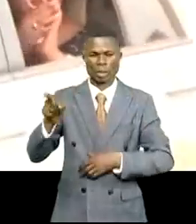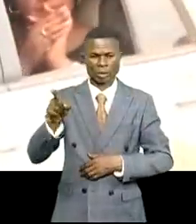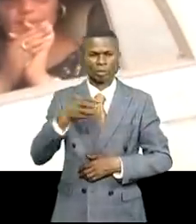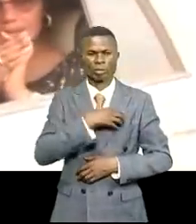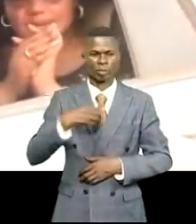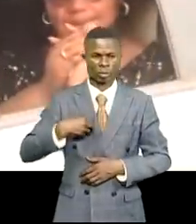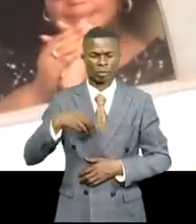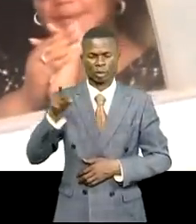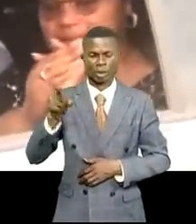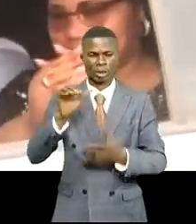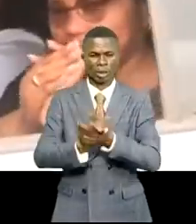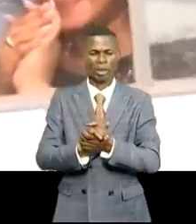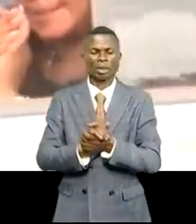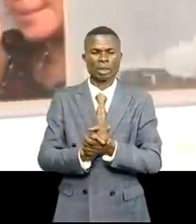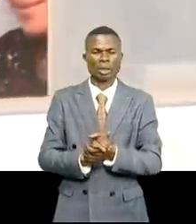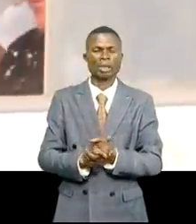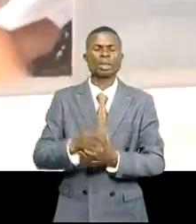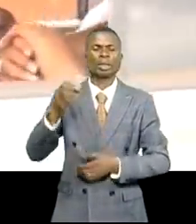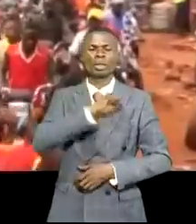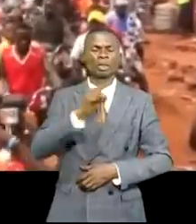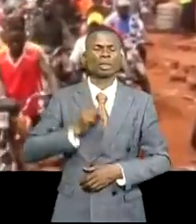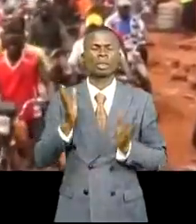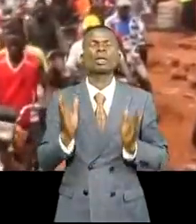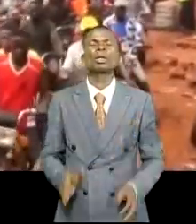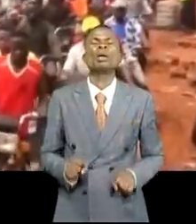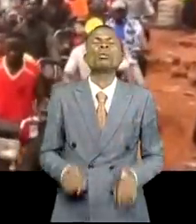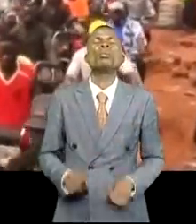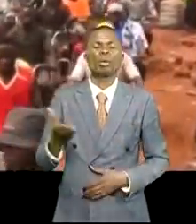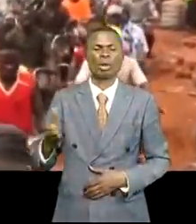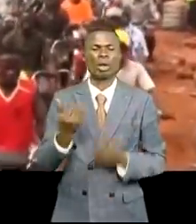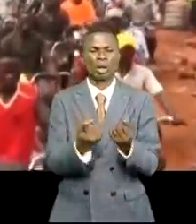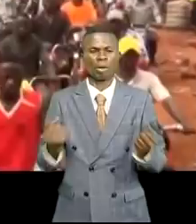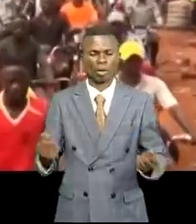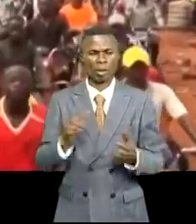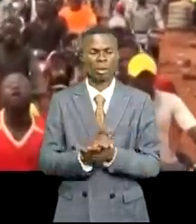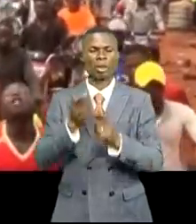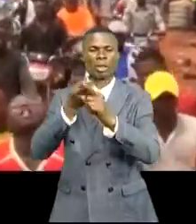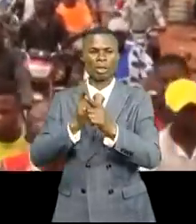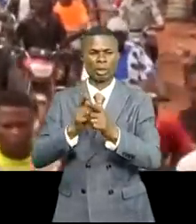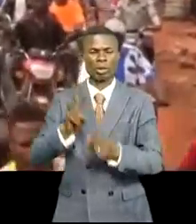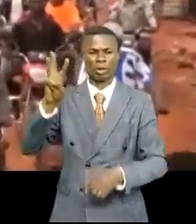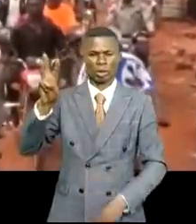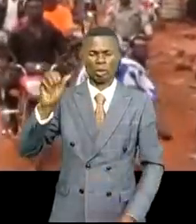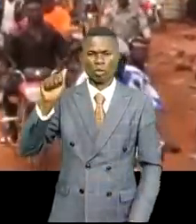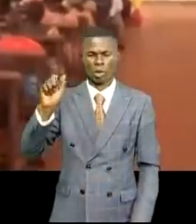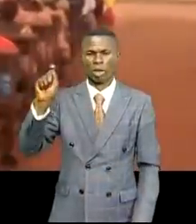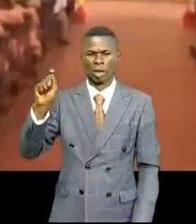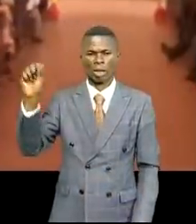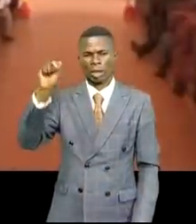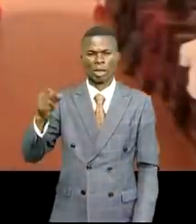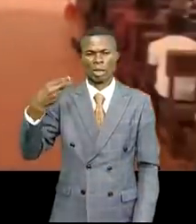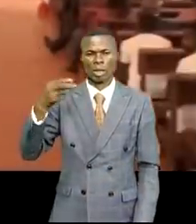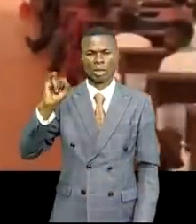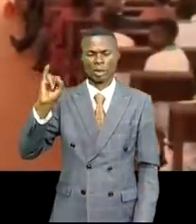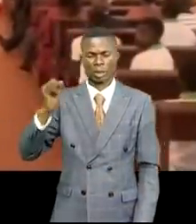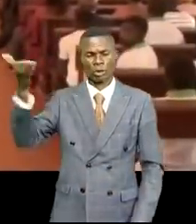Nanou Sadiki Lola, épouse du défunt sénateur Jean-Pierre Lola Kisanga et ses enfants, en provenance de Ouacha où il a été enterré. Une messe d'action